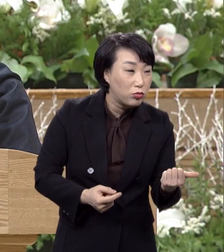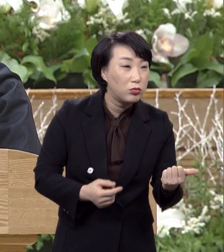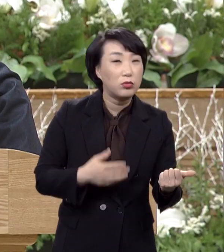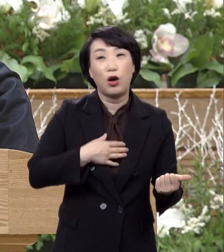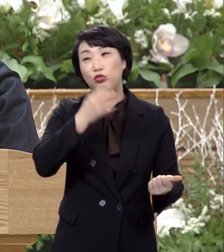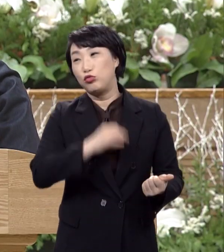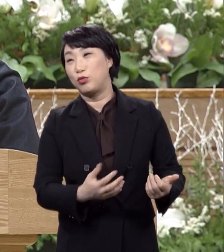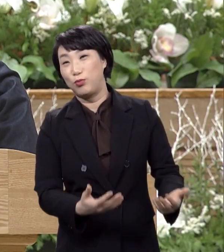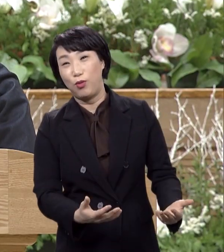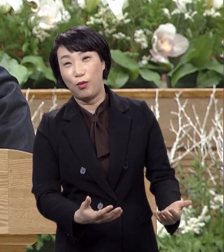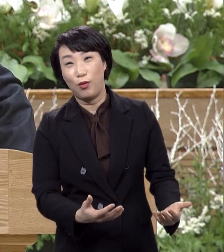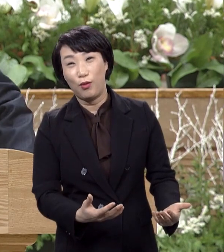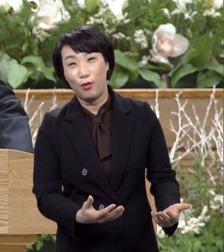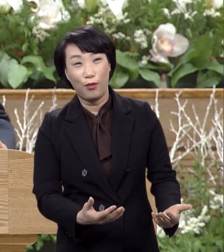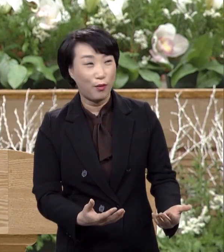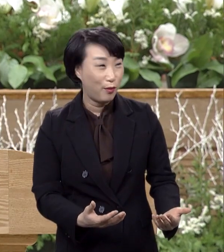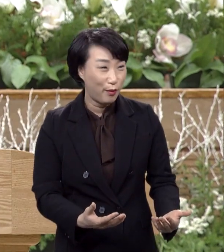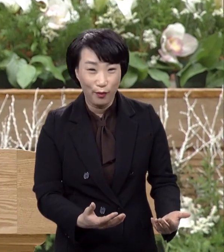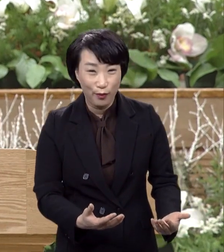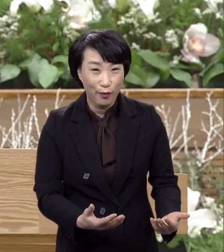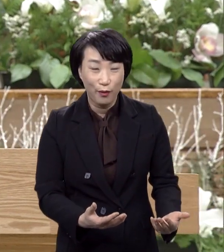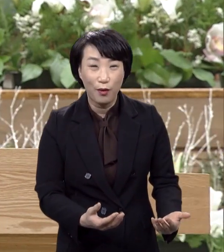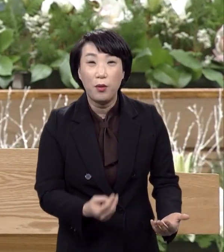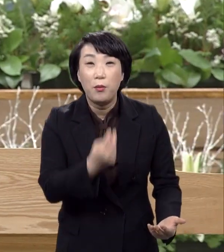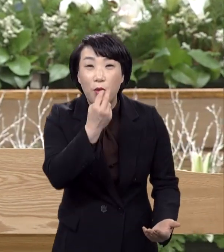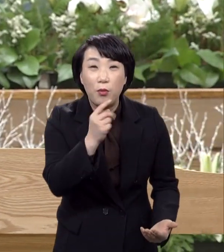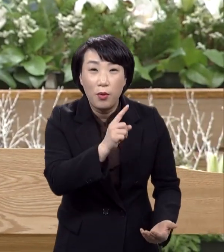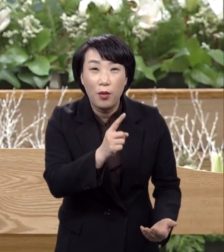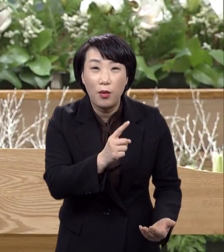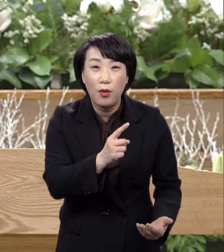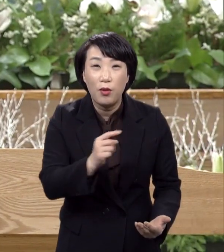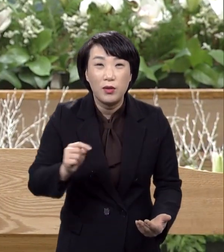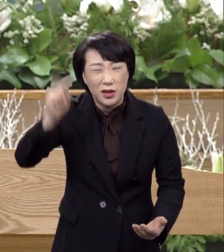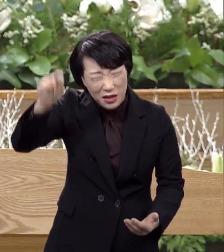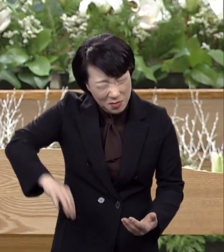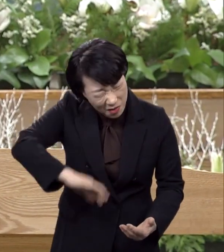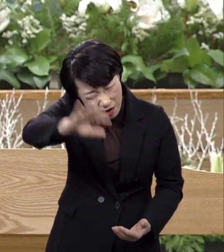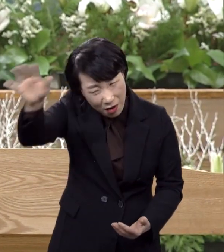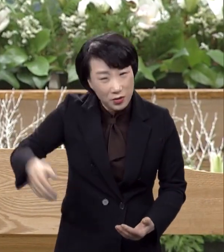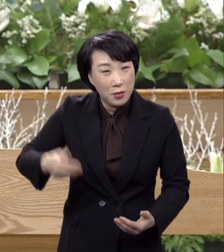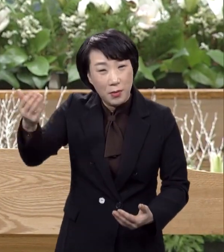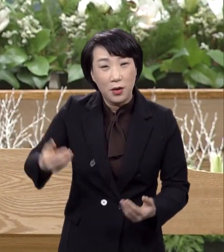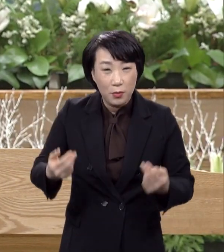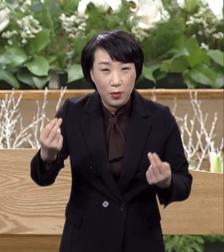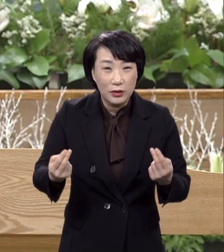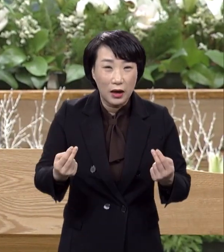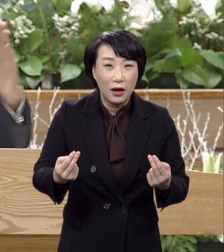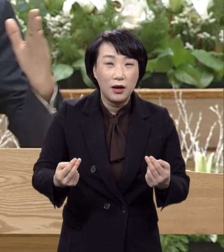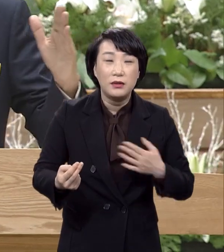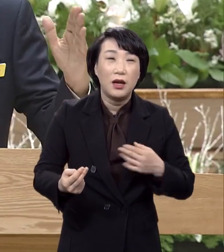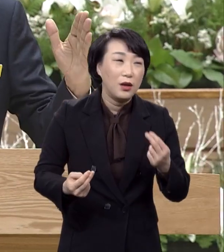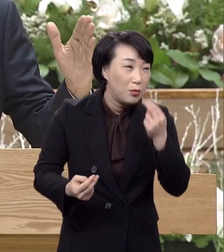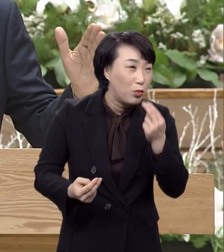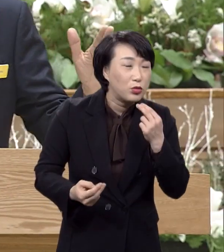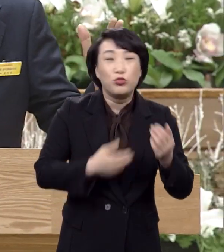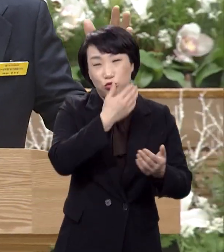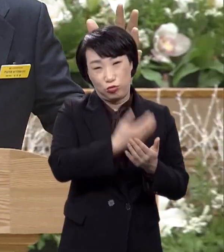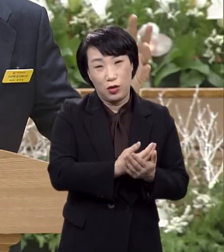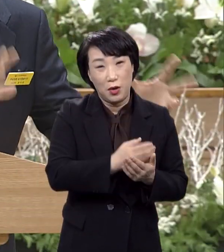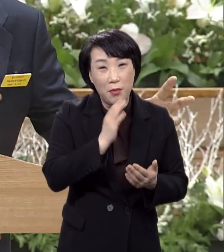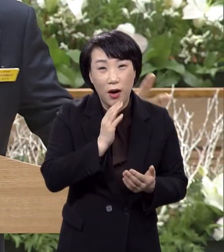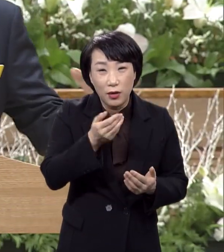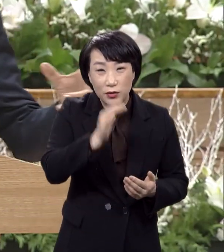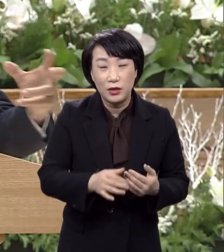잃으면 무엇이 유익하냐? 이 목숨은 천하보다 귀하다는 거예요. 근데 천하보다